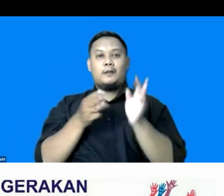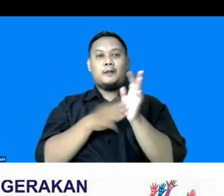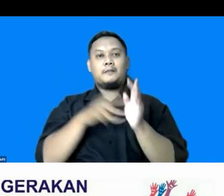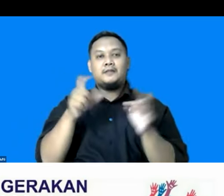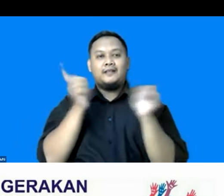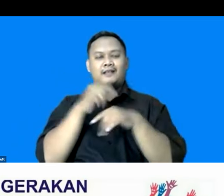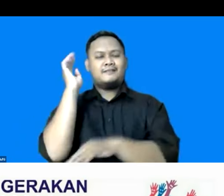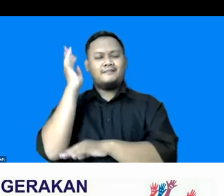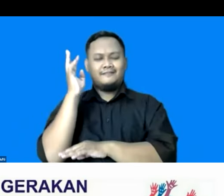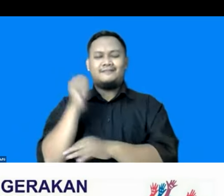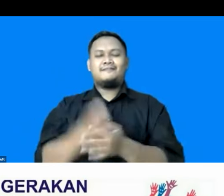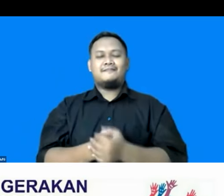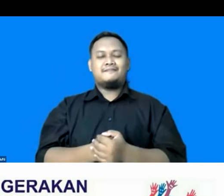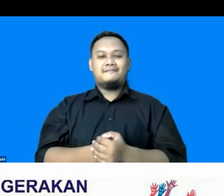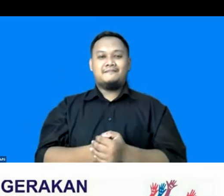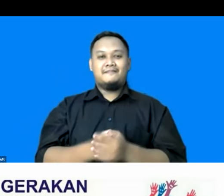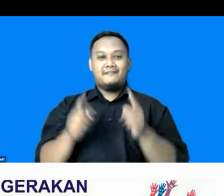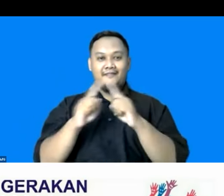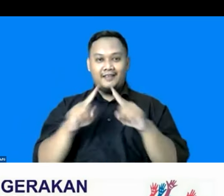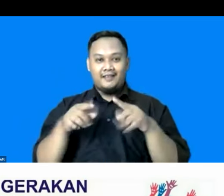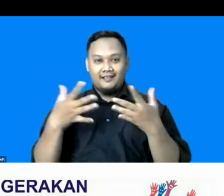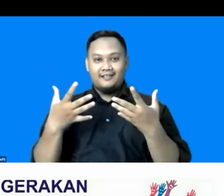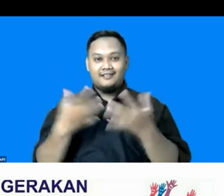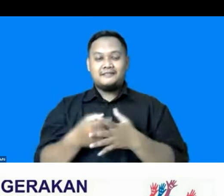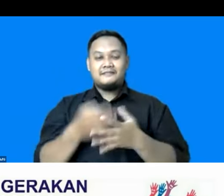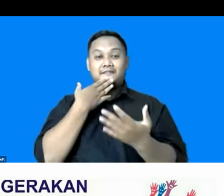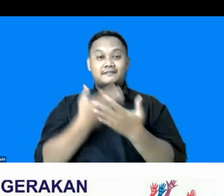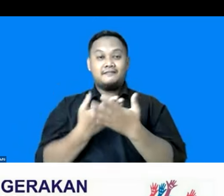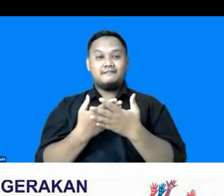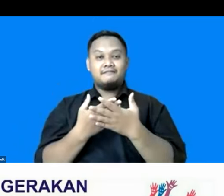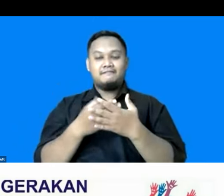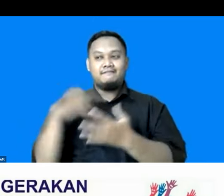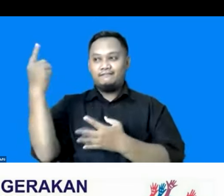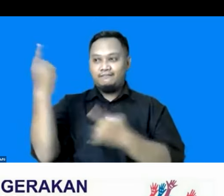narasumber. Ya, tapi terima kasih untuk kehadirannya.